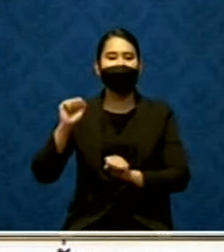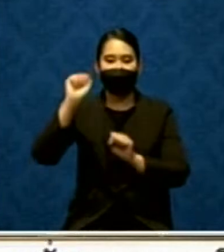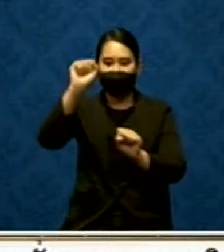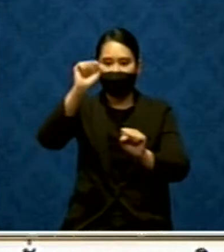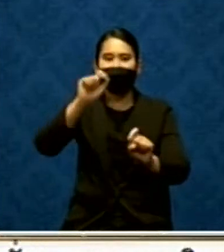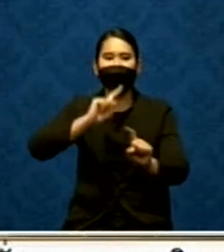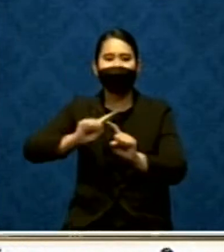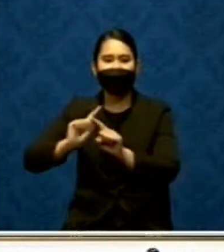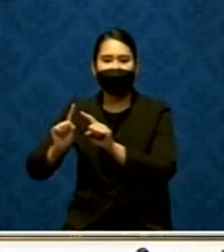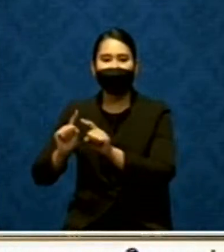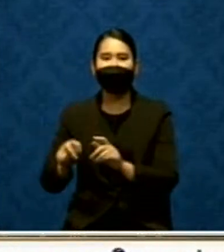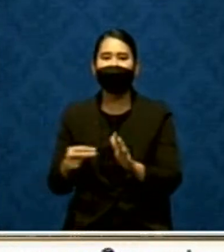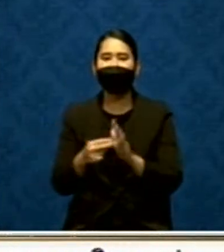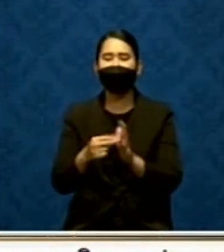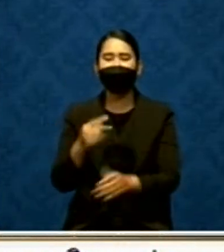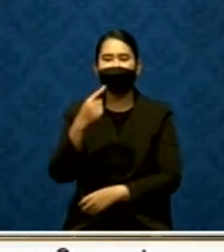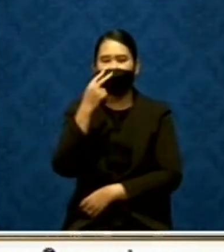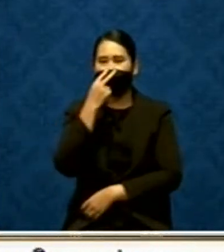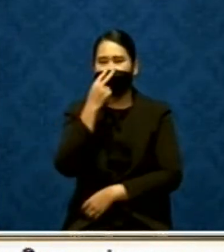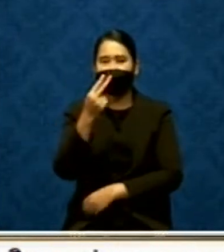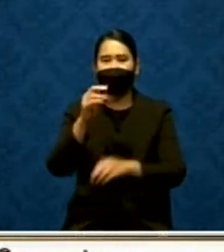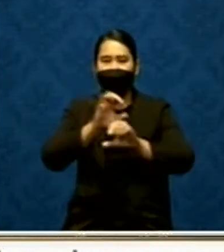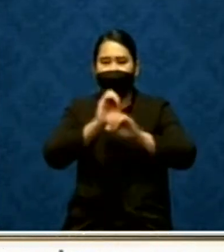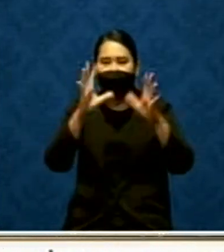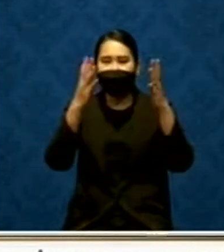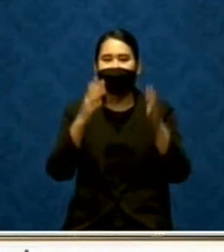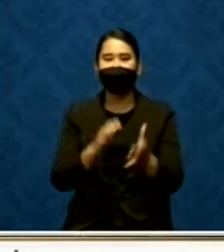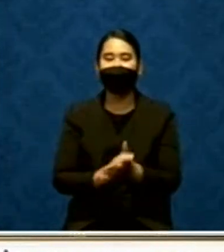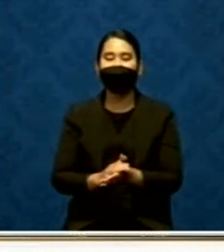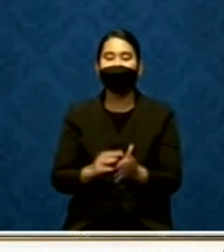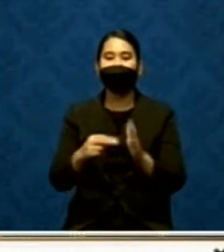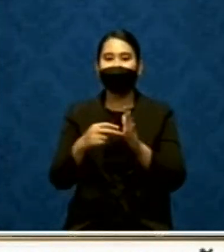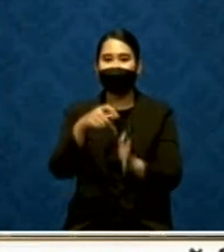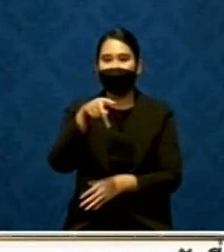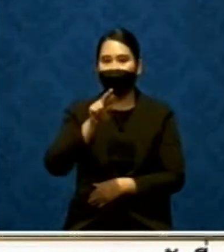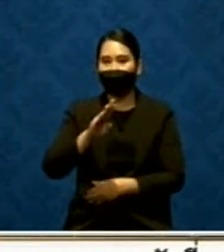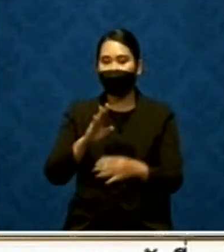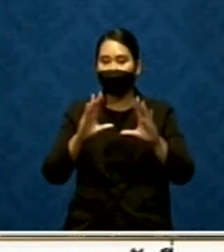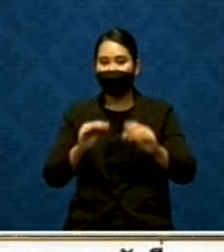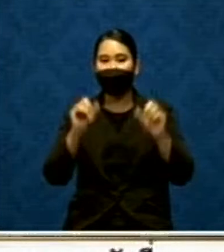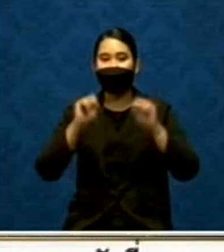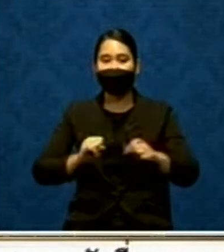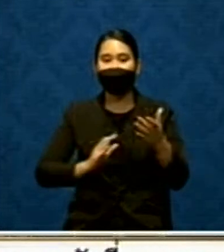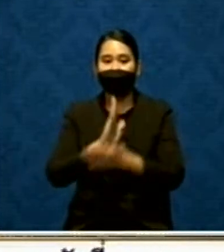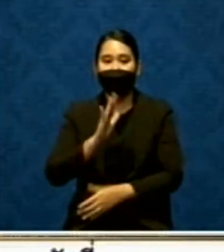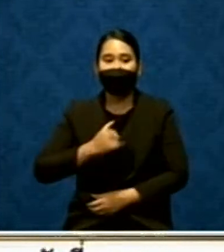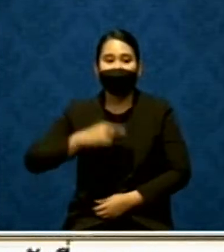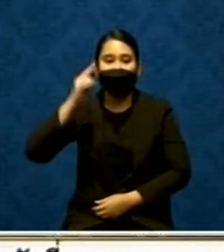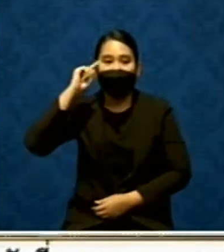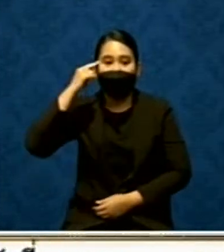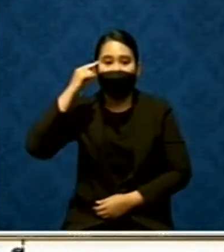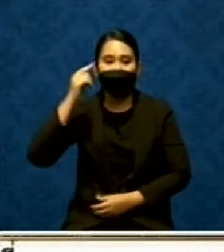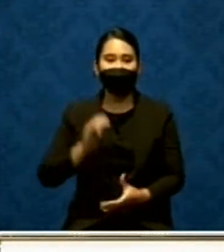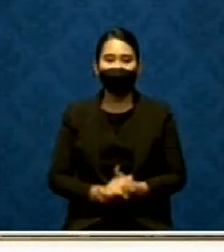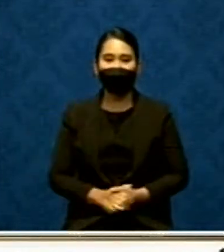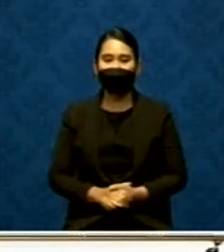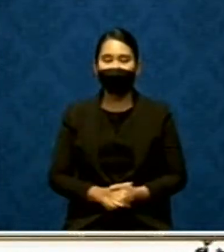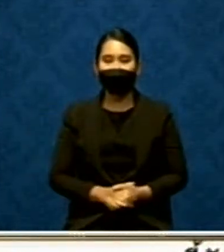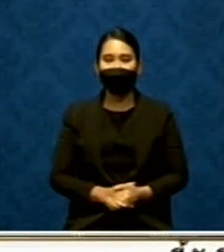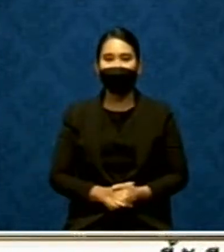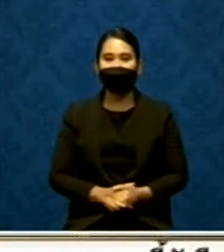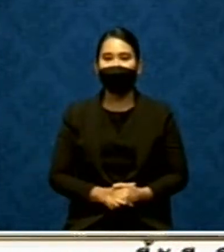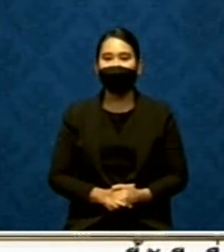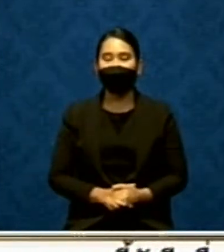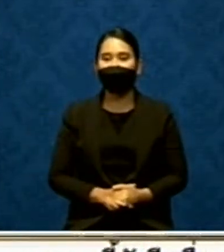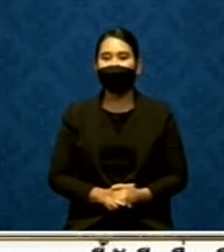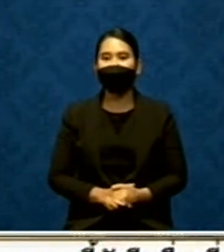อบซึ่งก็ยังไม่เห็นอนาคตเพราะกฎหมายใหญ่คือพระราชบัญญัติกำลังจะผ่านสภาหรือไม่ก็ยังไม่แน่ใจประเทศที่สองท่านประธ